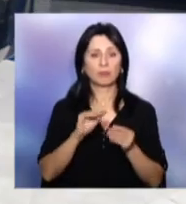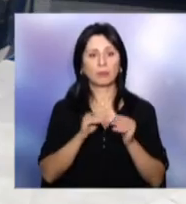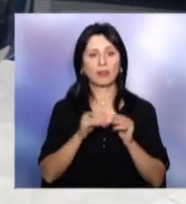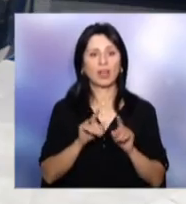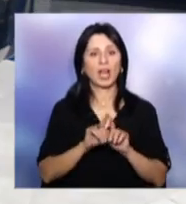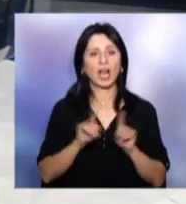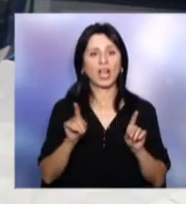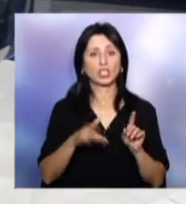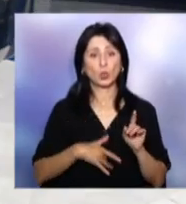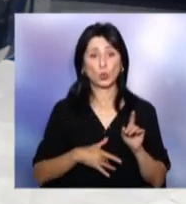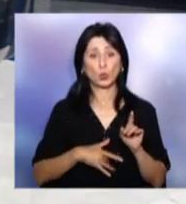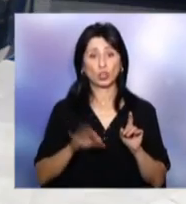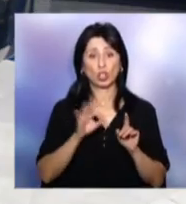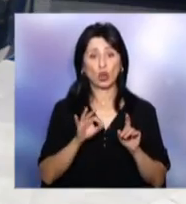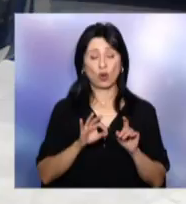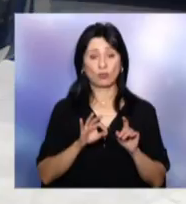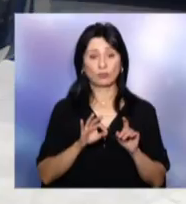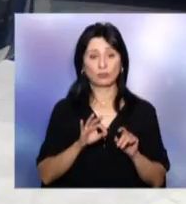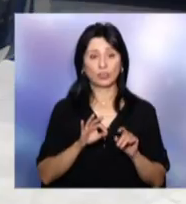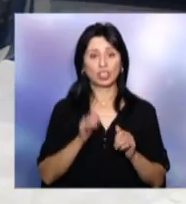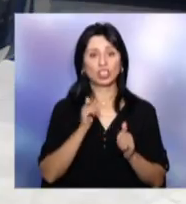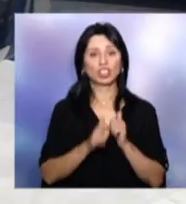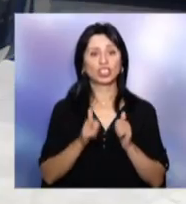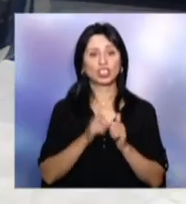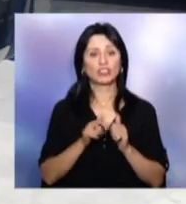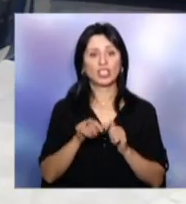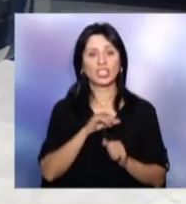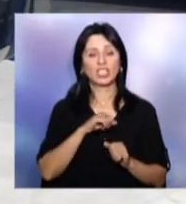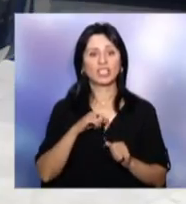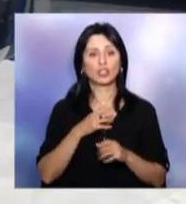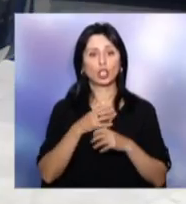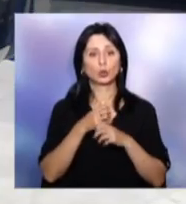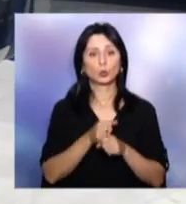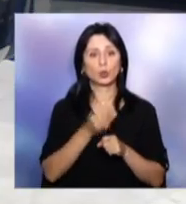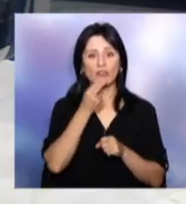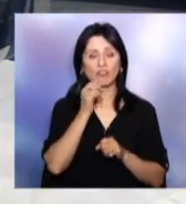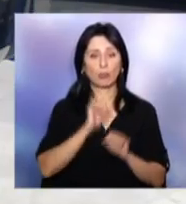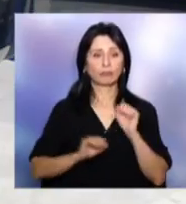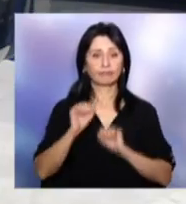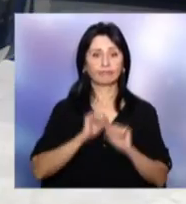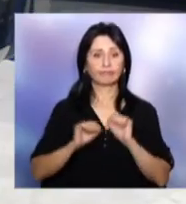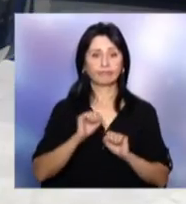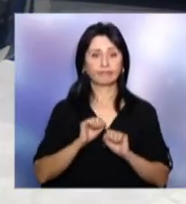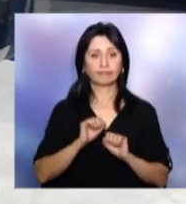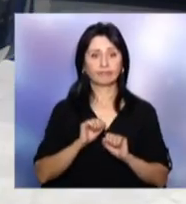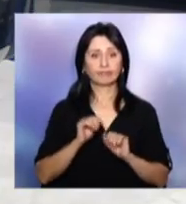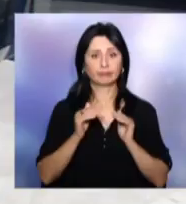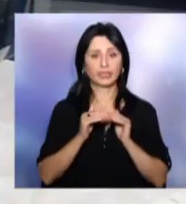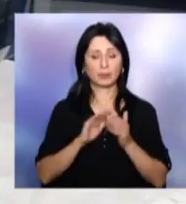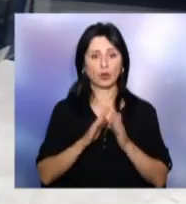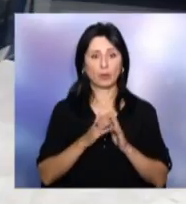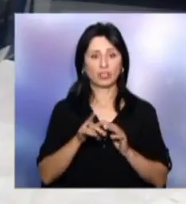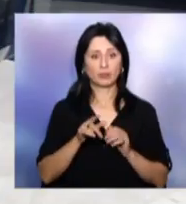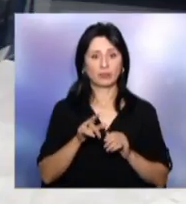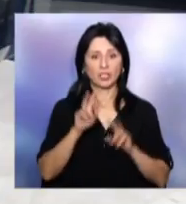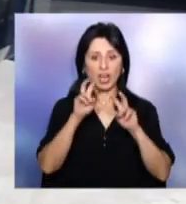აწუხებს, განსაკუთრებით კუჭ-ნაწლავის ტრაქტის მხრივ, ხშირად ის თვითონ ზღუდავს კვებას, ჯერ კიდევ ბინის პირობებში, სანამ